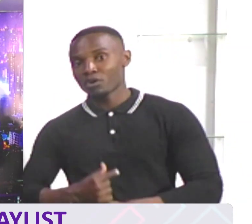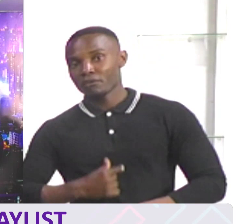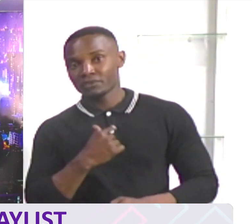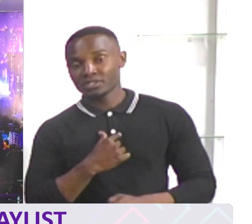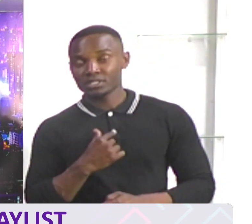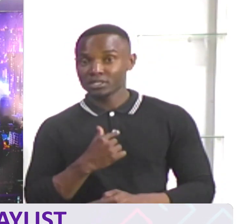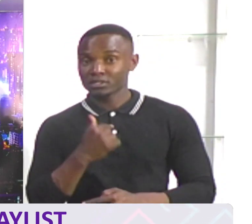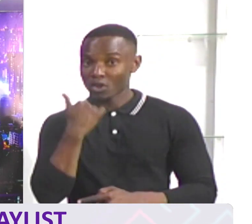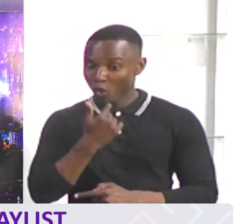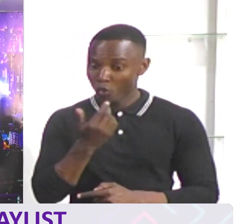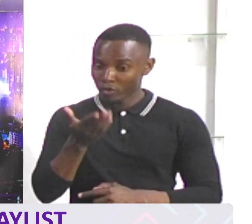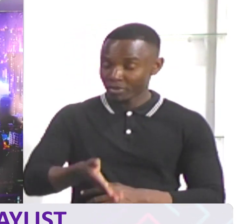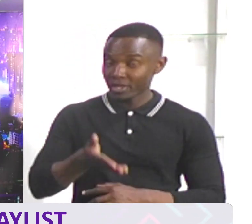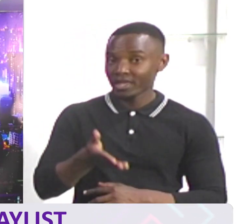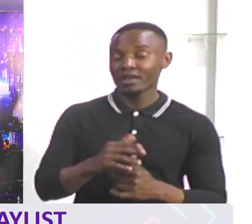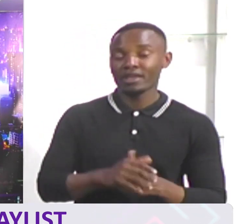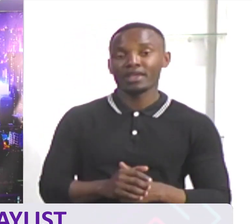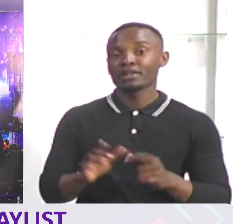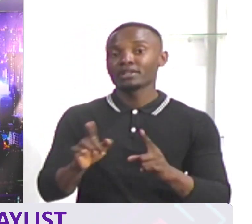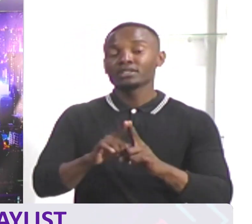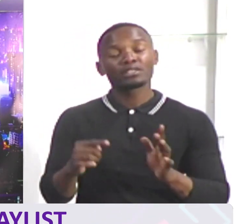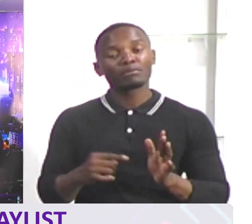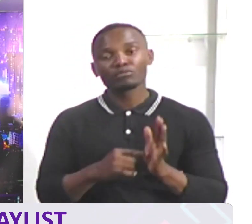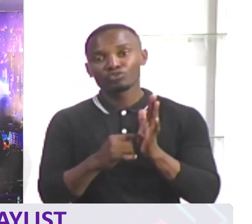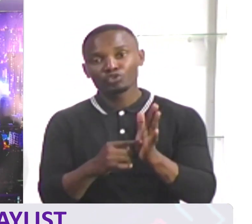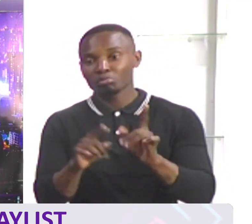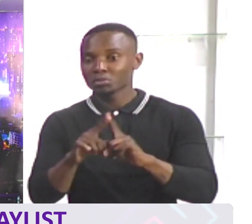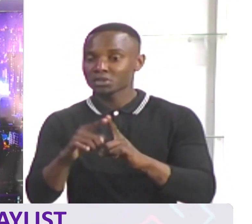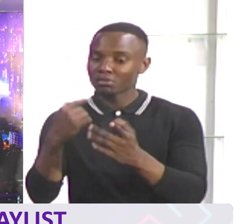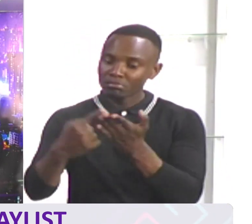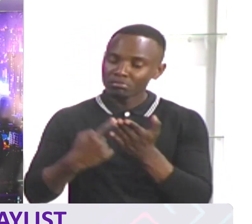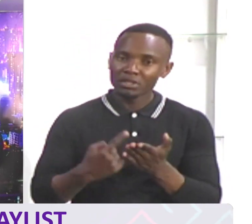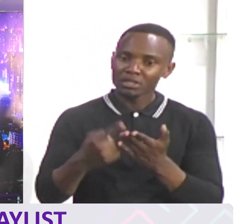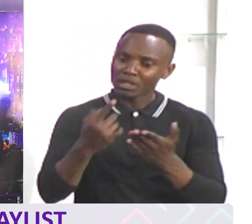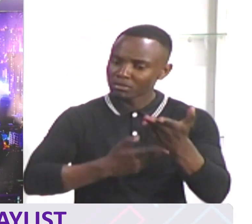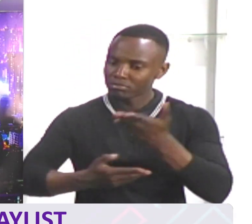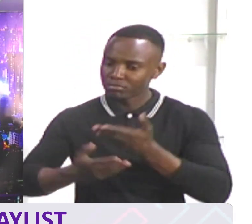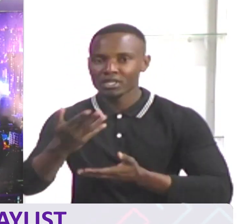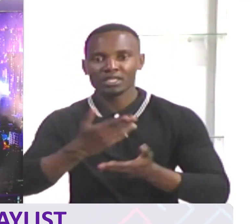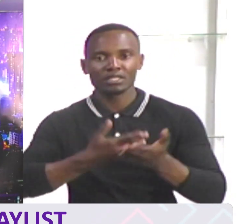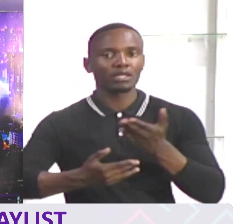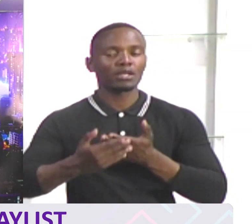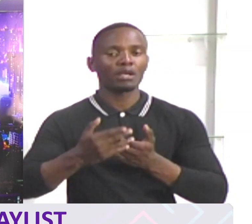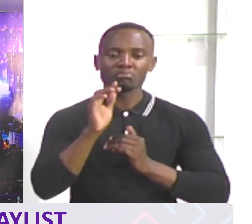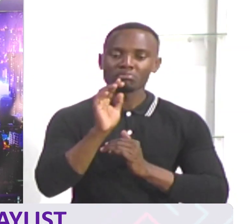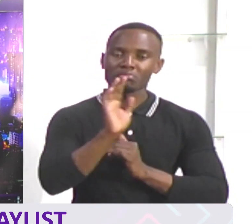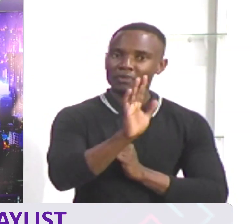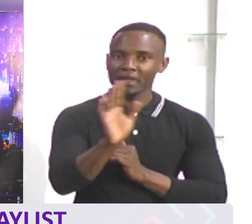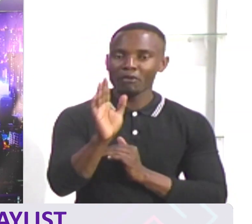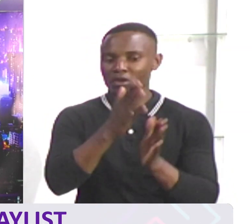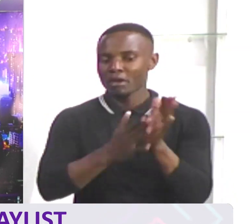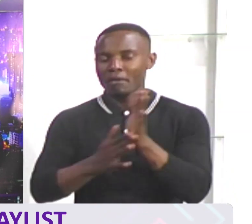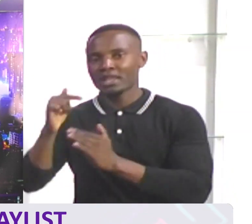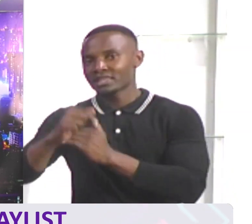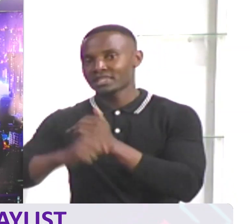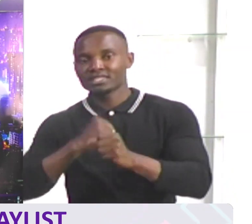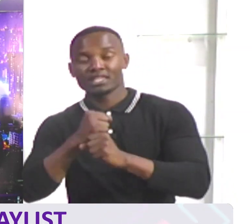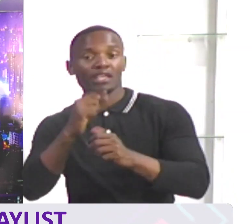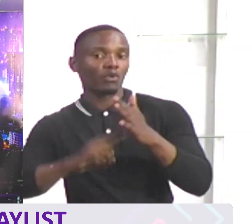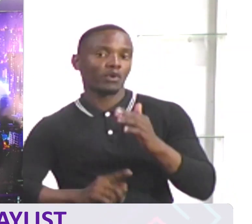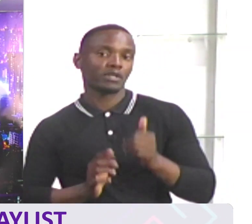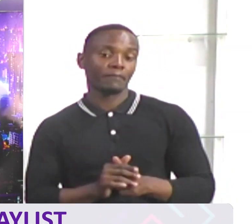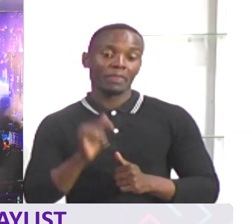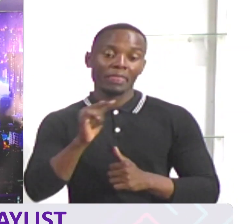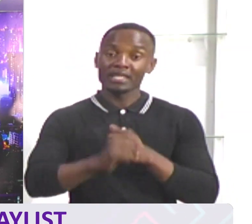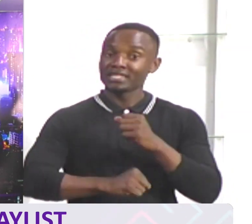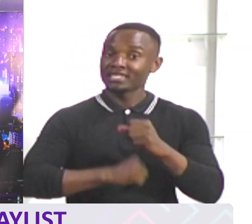along with the playlist gang. Coming to show us and talk to us. Watu wame vile mtu wamepanga mtaratara yawe hii mwaka. Unajua, vitu mesema mtu wangu, tunaza hii mwaka